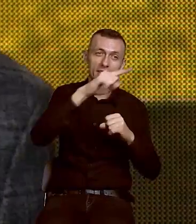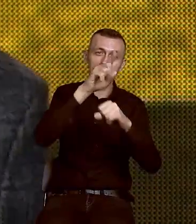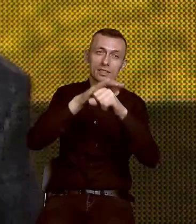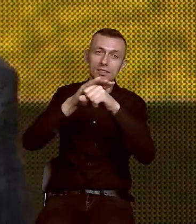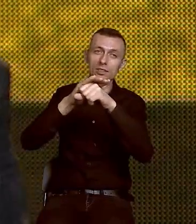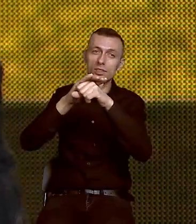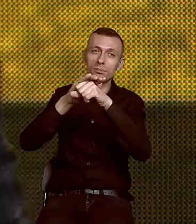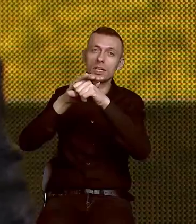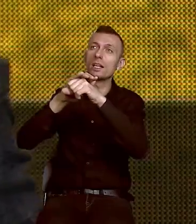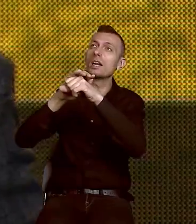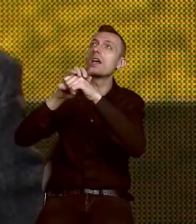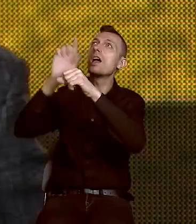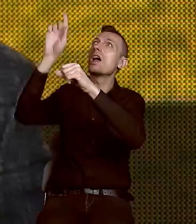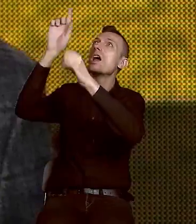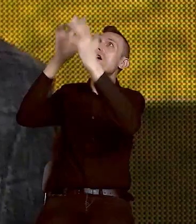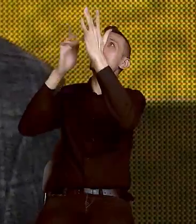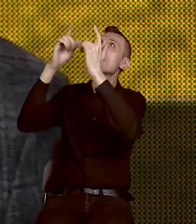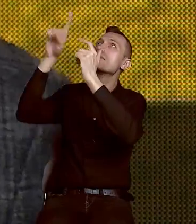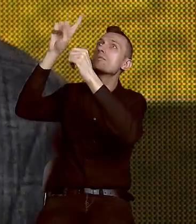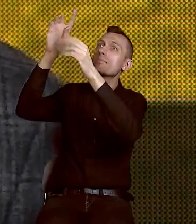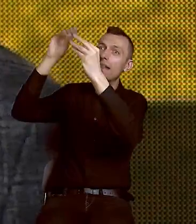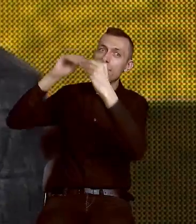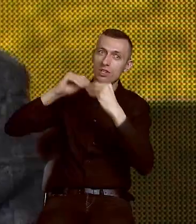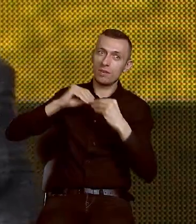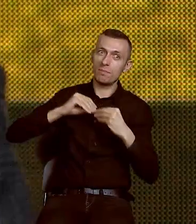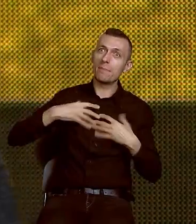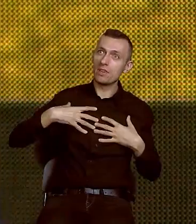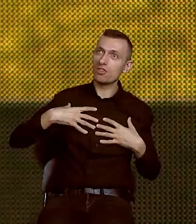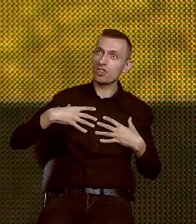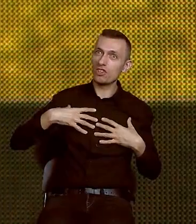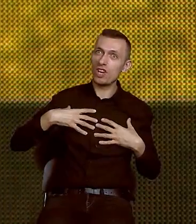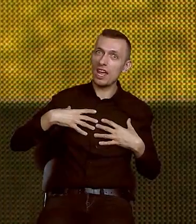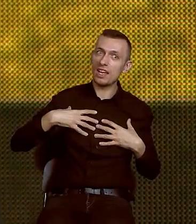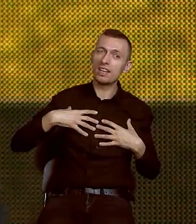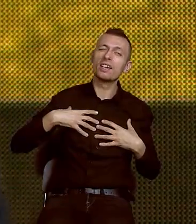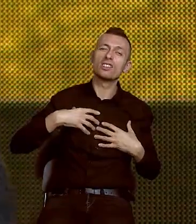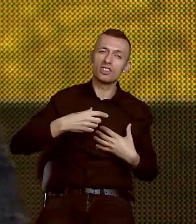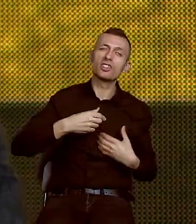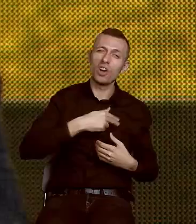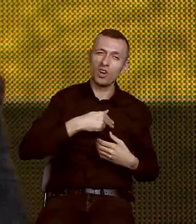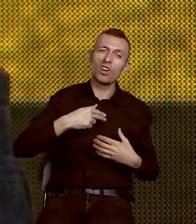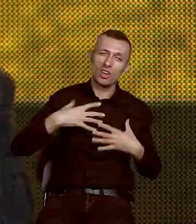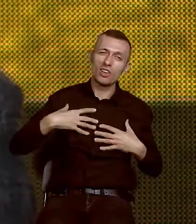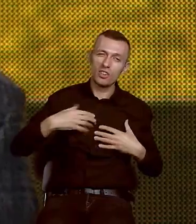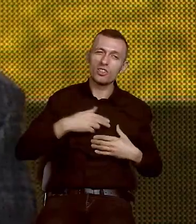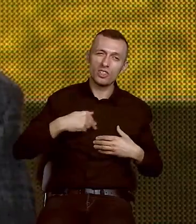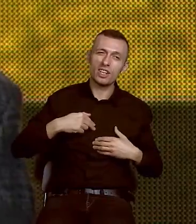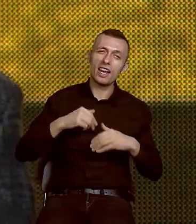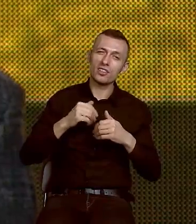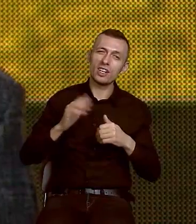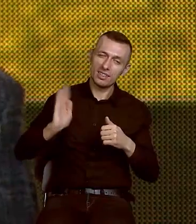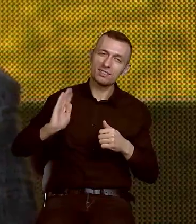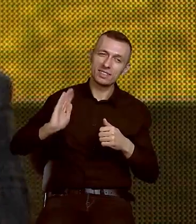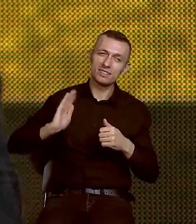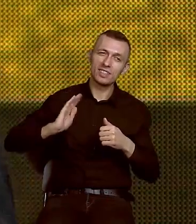grobu. Ale On także jest naszym Panem, ponieważ przejmuje kontrolę. Ale jest pewna rzecz, która czasami nas